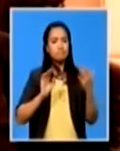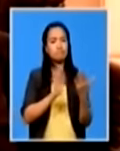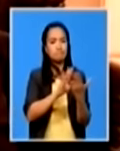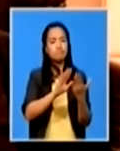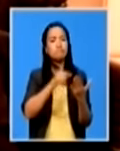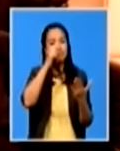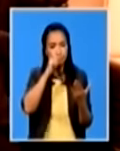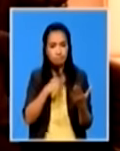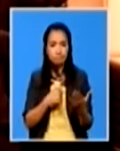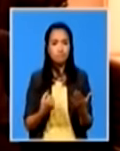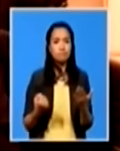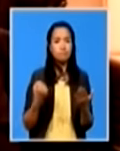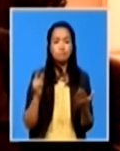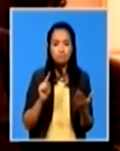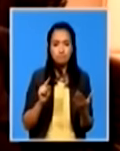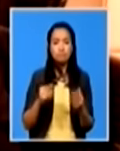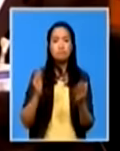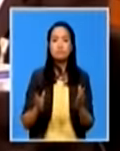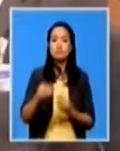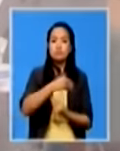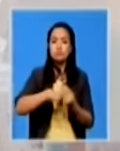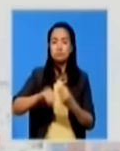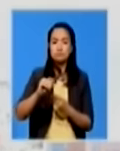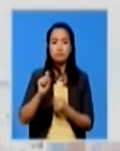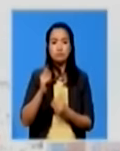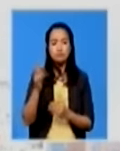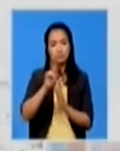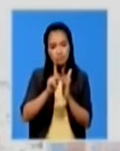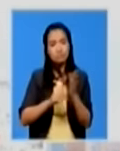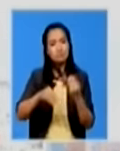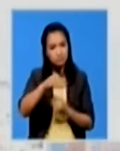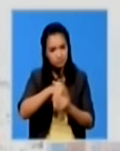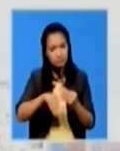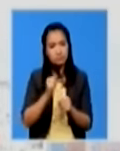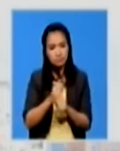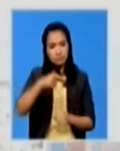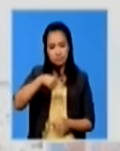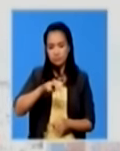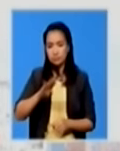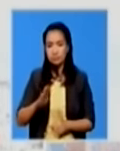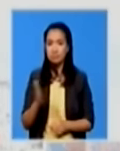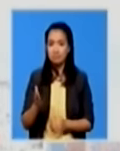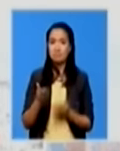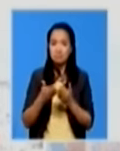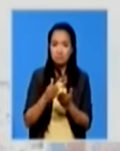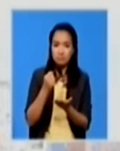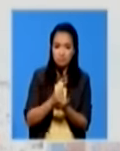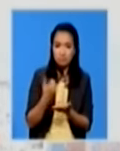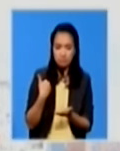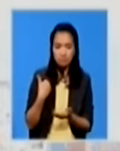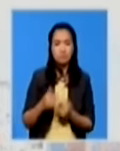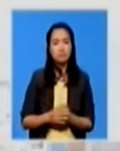ครับของเราด้วยเพราะในสายตาทั้งธุรกิจและชาวโลกเช่นกฎหมายเศรษฐกิจมีพรบจำนองเรือและบุริมสิทธิ์ทาง